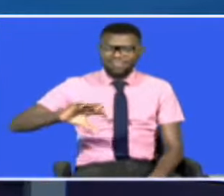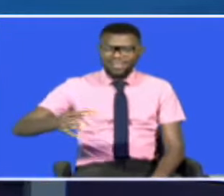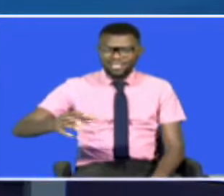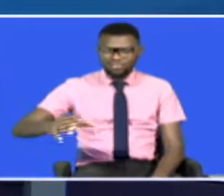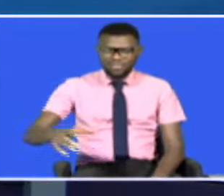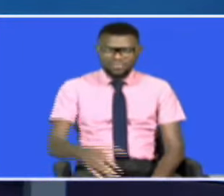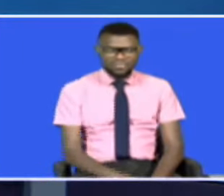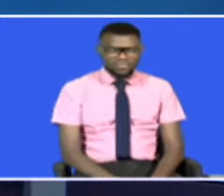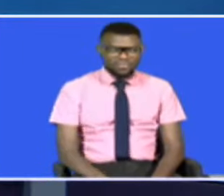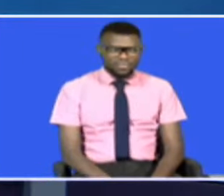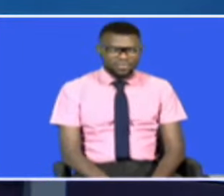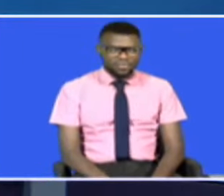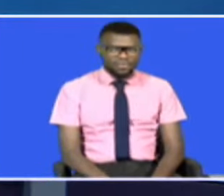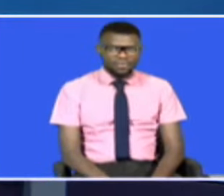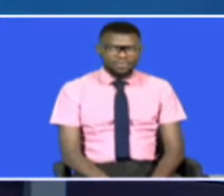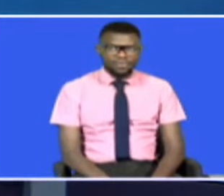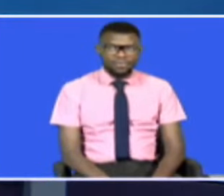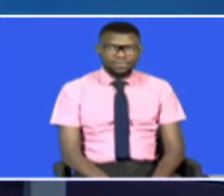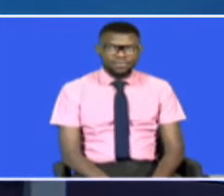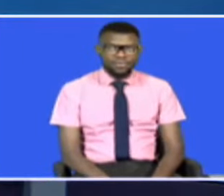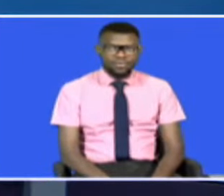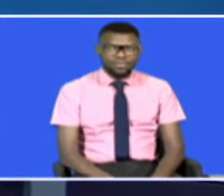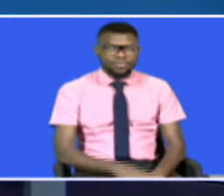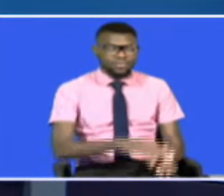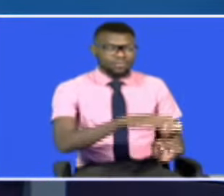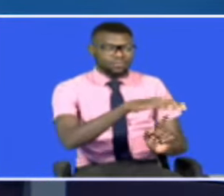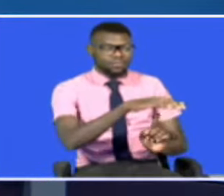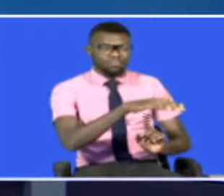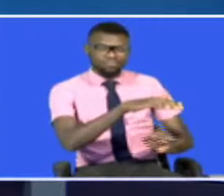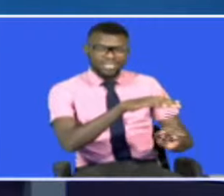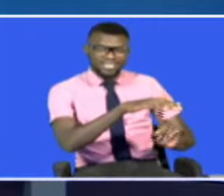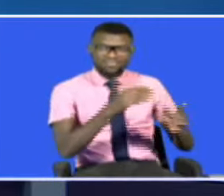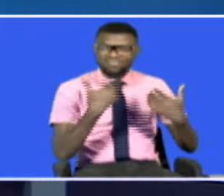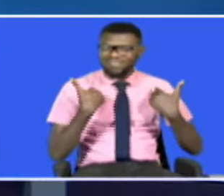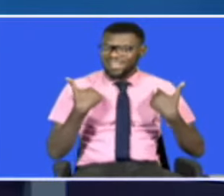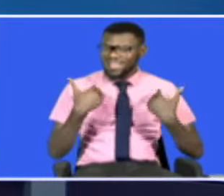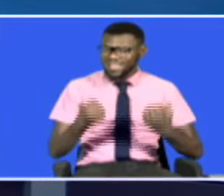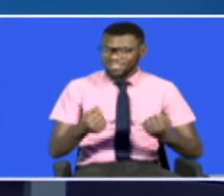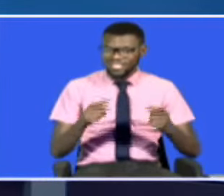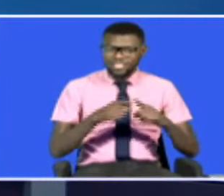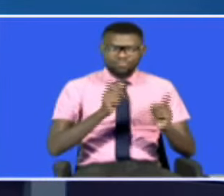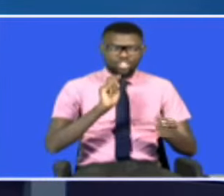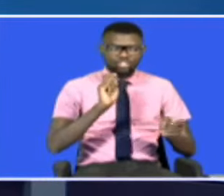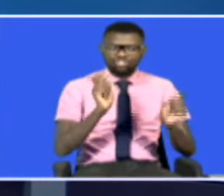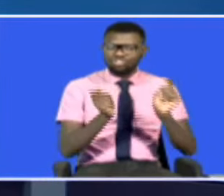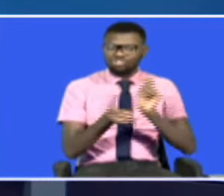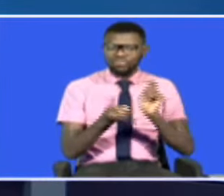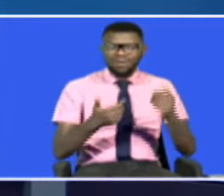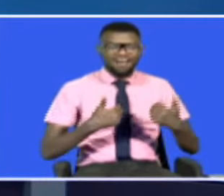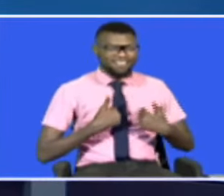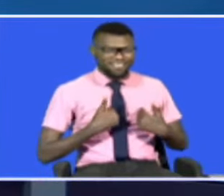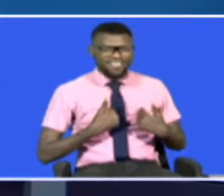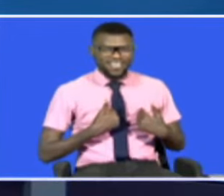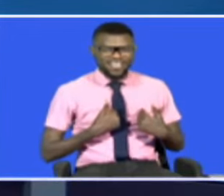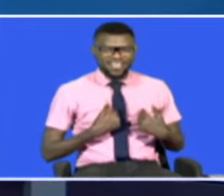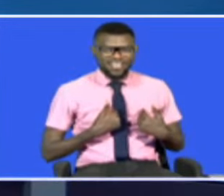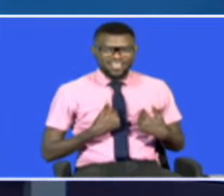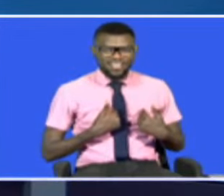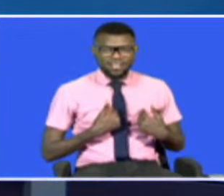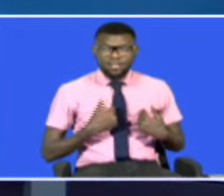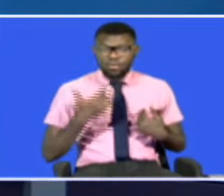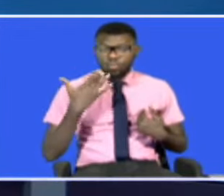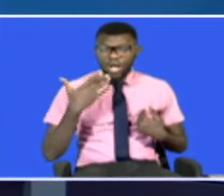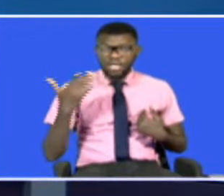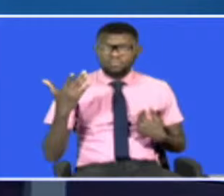Sekta ya afya nchini imekabiliwa tena na awamu nyingine ya mageuzi katika uongozi wa Wizara ya Afya kufuatia kuteuliwa